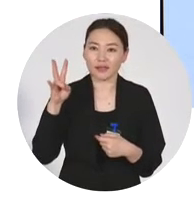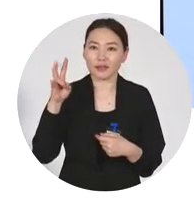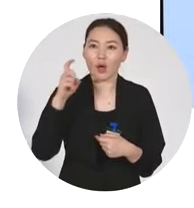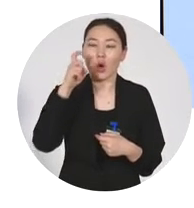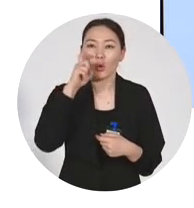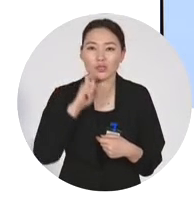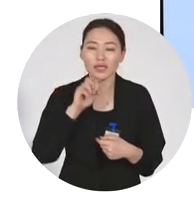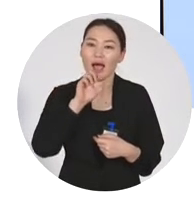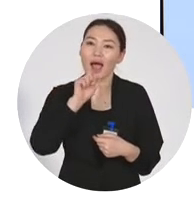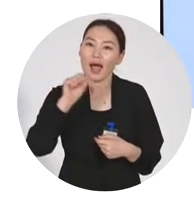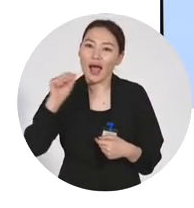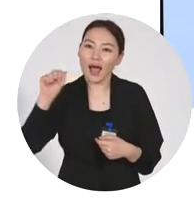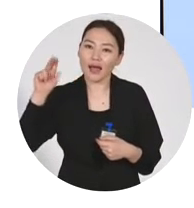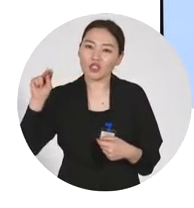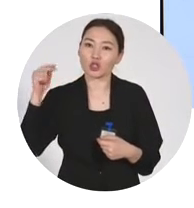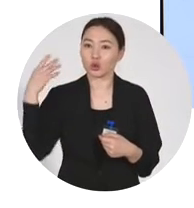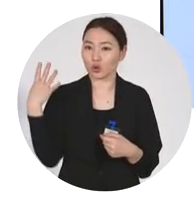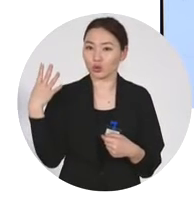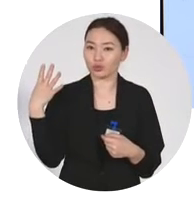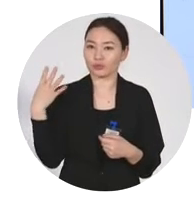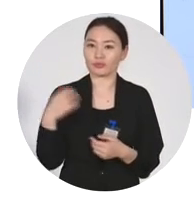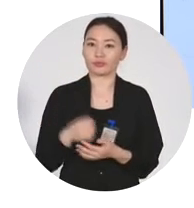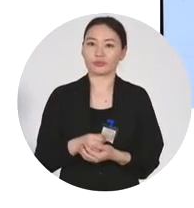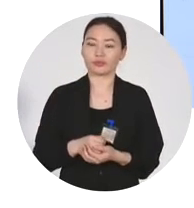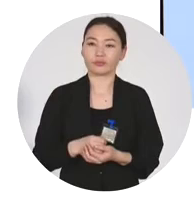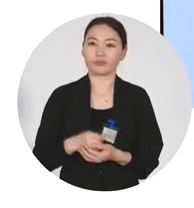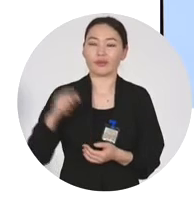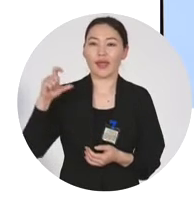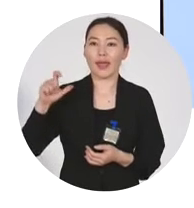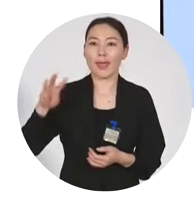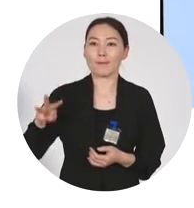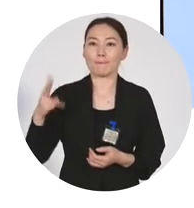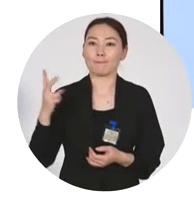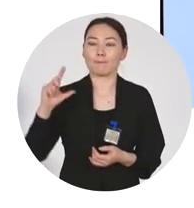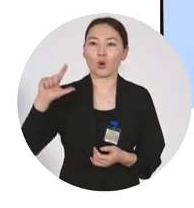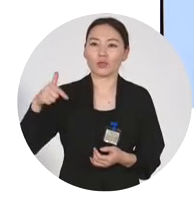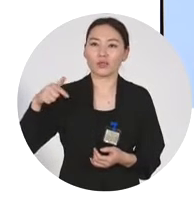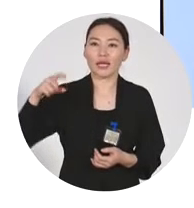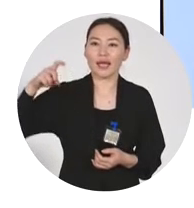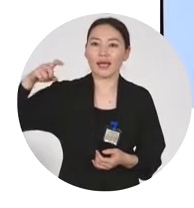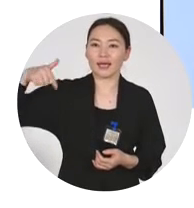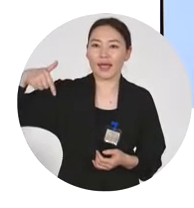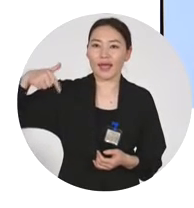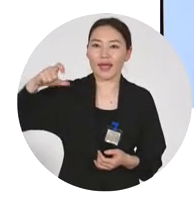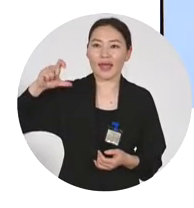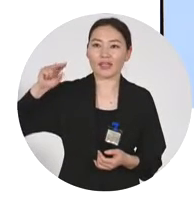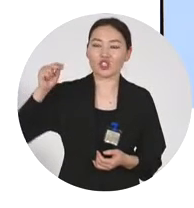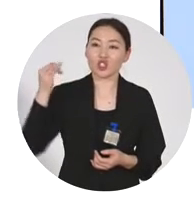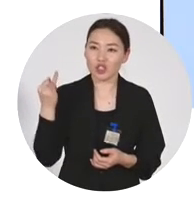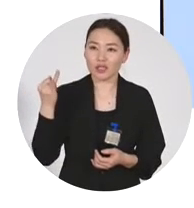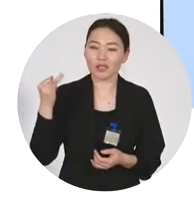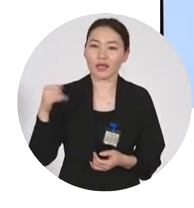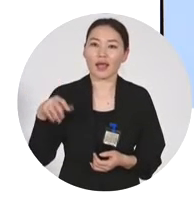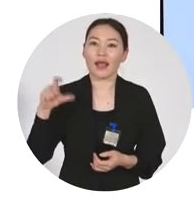ачин дөрв. За энэ нөхцөлийг үндэсний бичгээр эргүнд гачи эм үгэнд гэчи гэж бичиж байгаа. За бүгдээрээ энэ нөхцлүүдээ